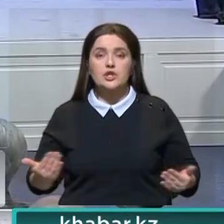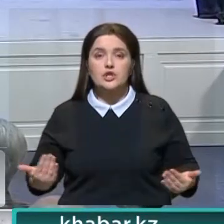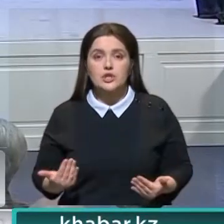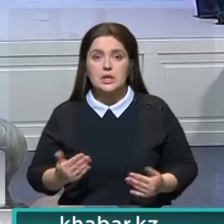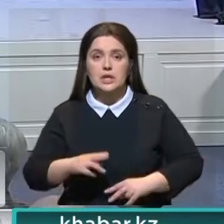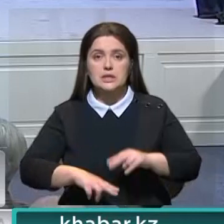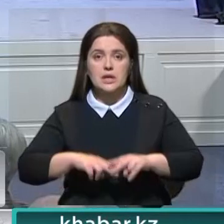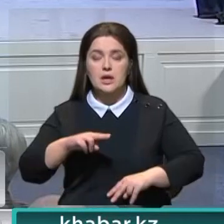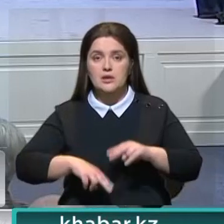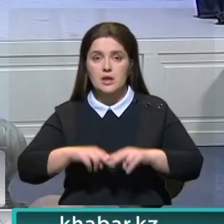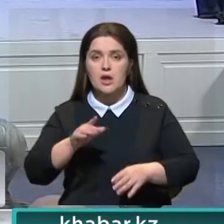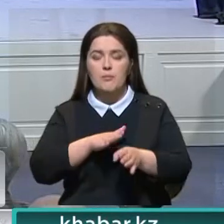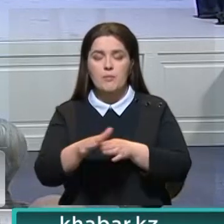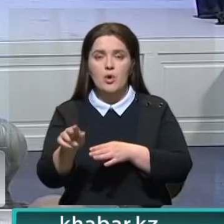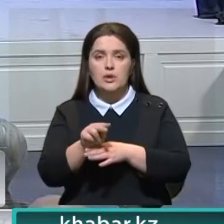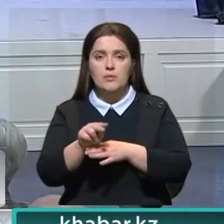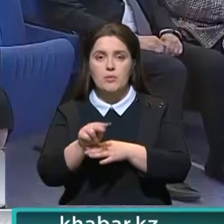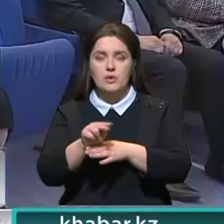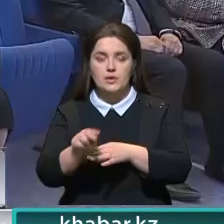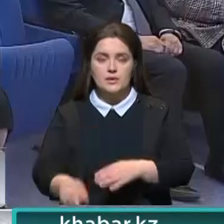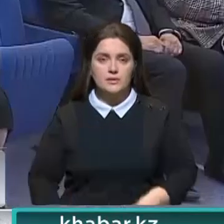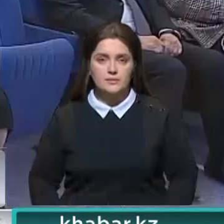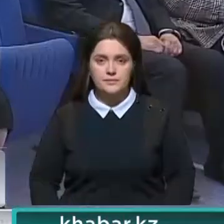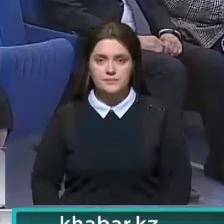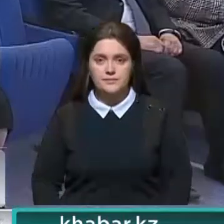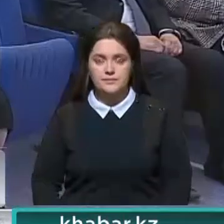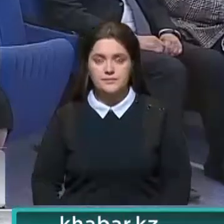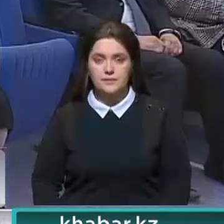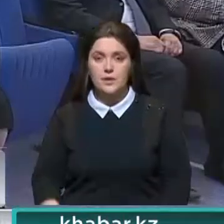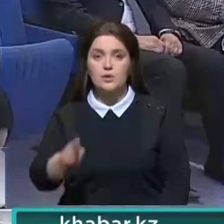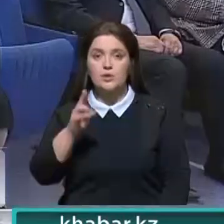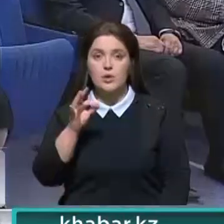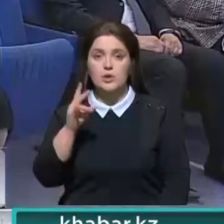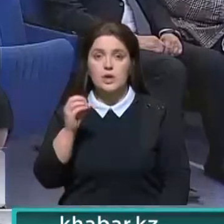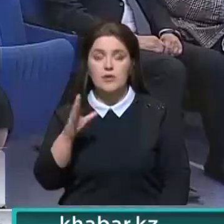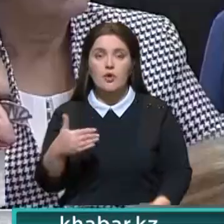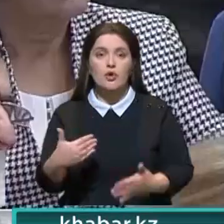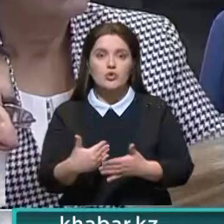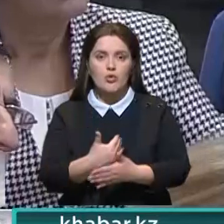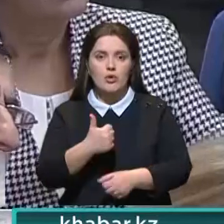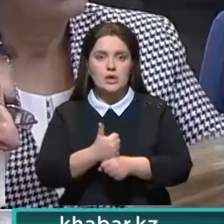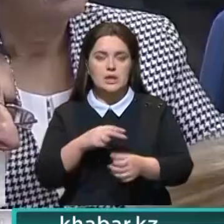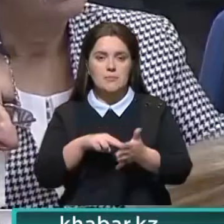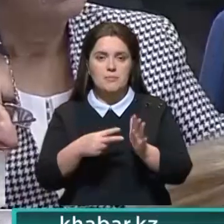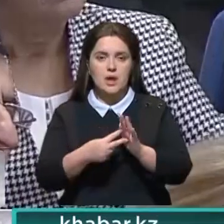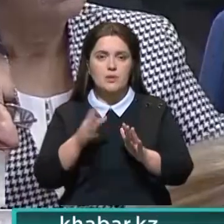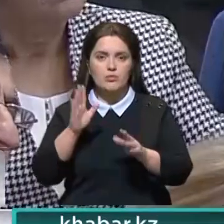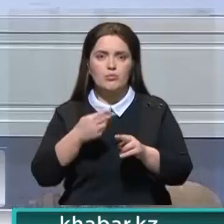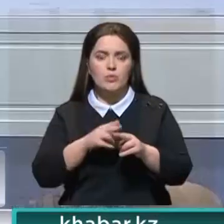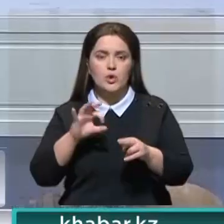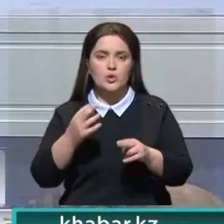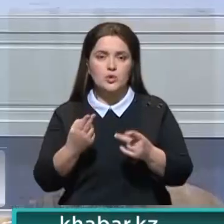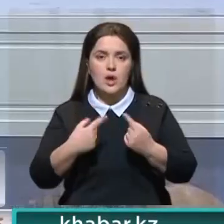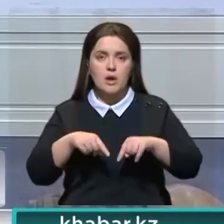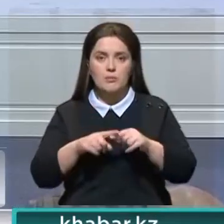строительства и капитального ремонта аварийного жилья. Другими словами, Конаеву нужен новый генеральный план, где учтут все необходимые социальные